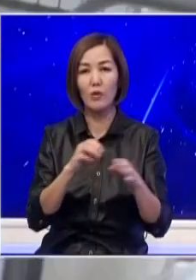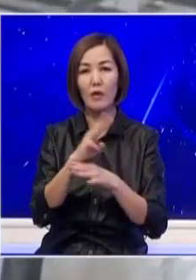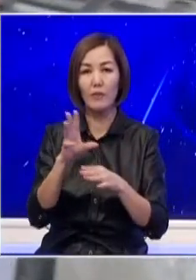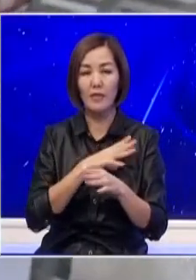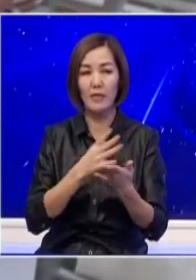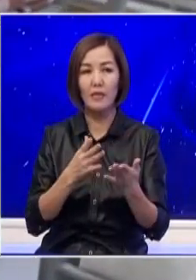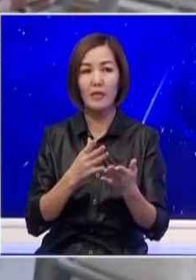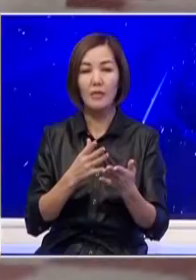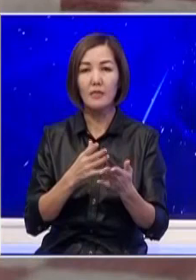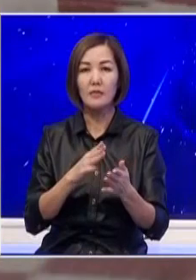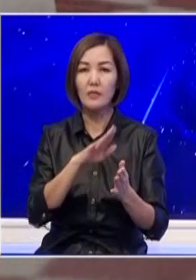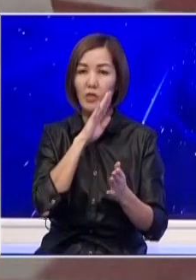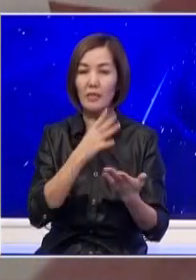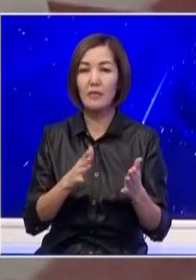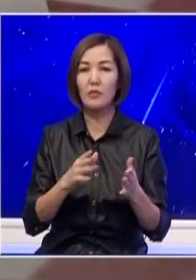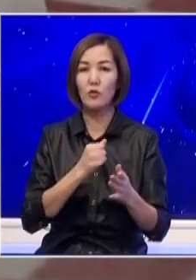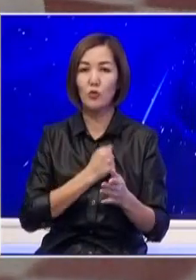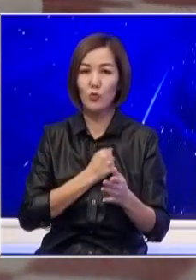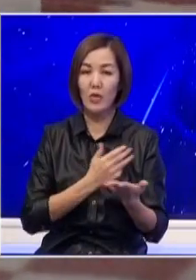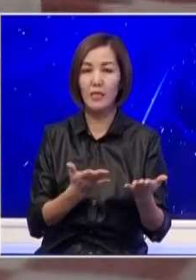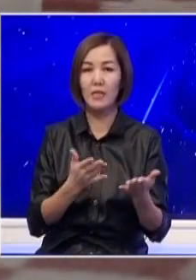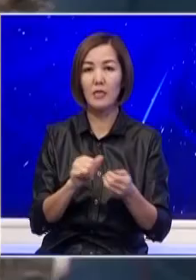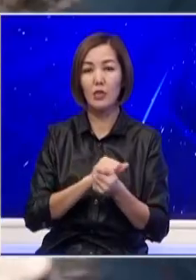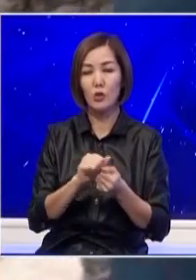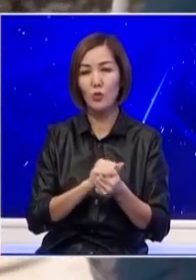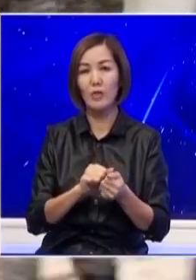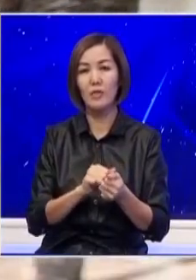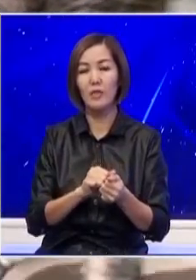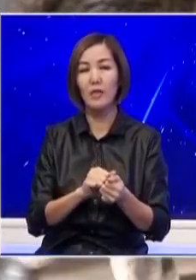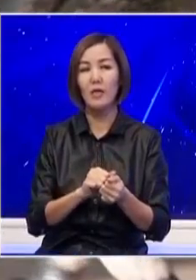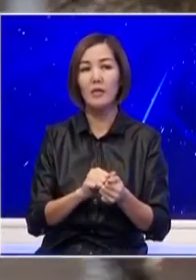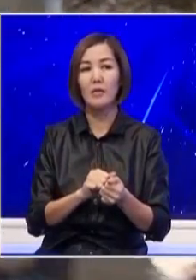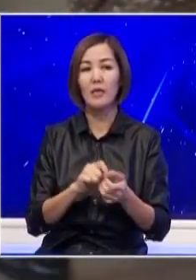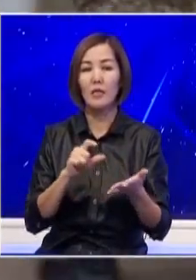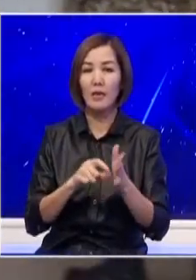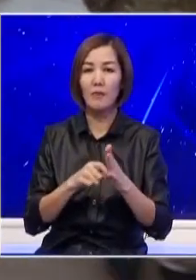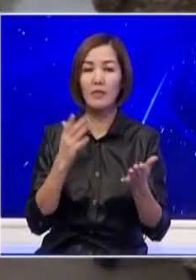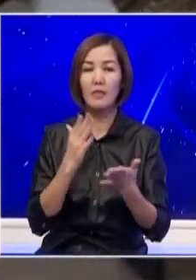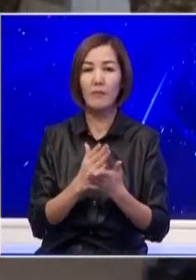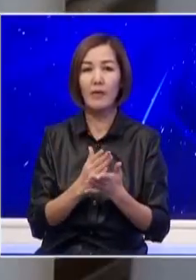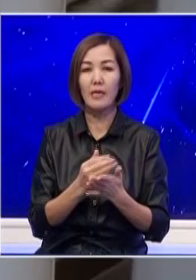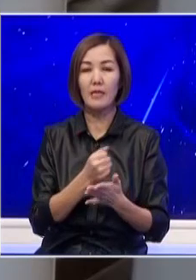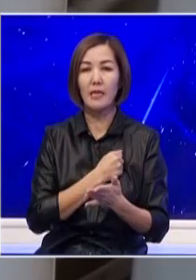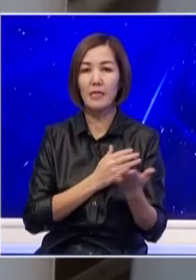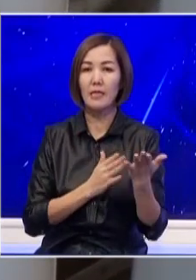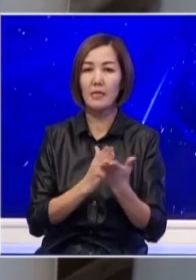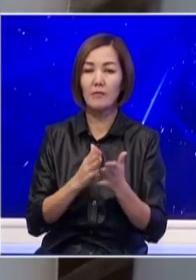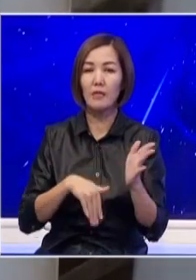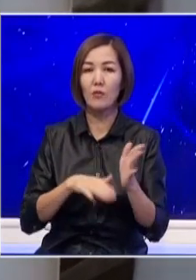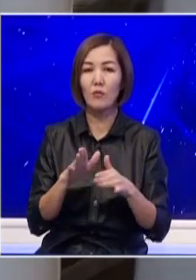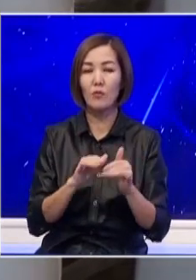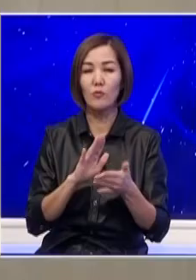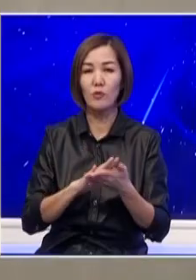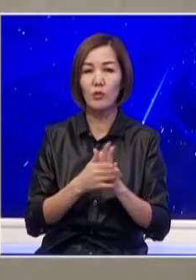қамтылған. Онда жатын тұрмыстық және жуынатын бөлме, кір жуып кептіруге арналған бөлме мен жайлы кабинеттер бар. Әскери қызметкерлерге қолайлы жағдай жасау